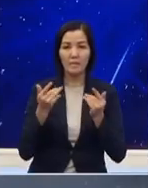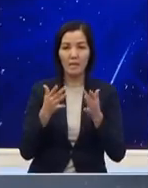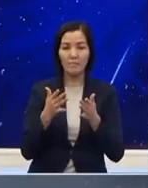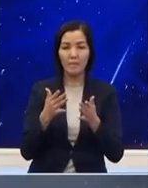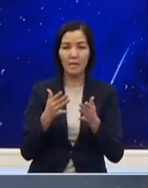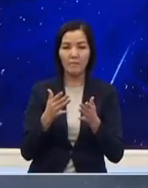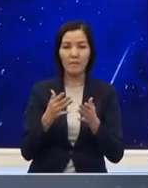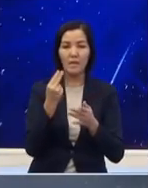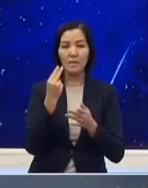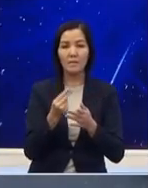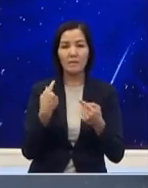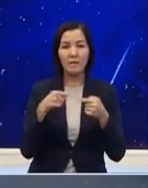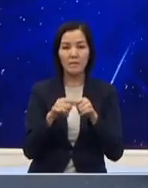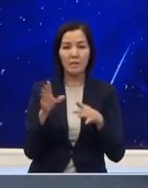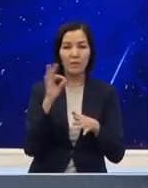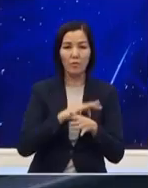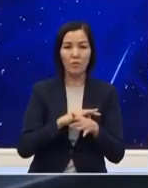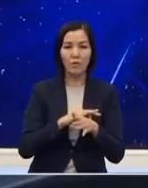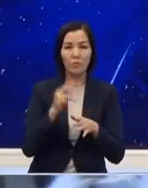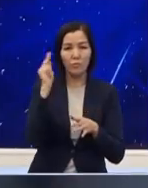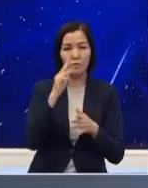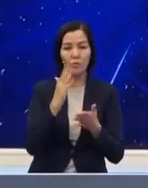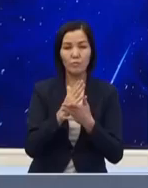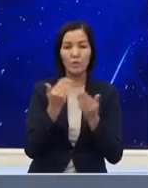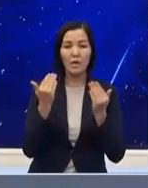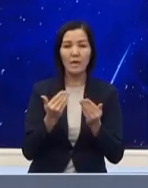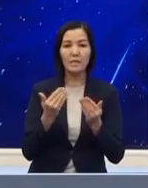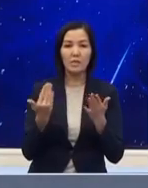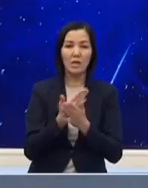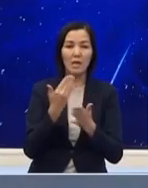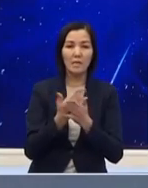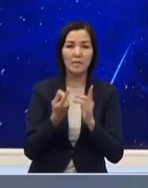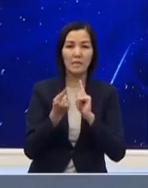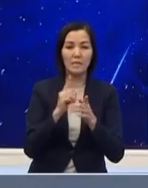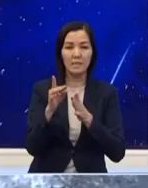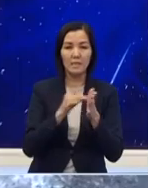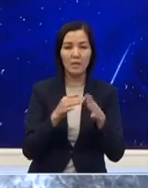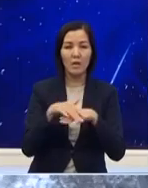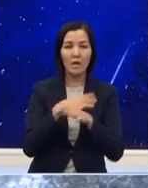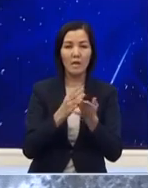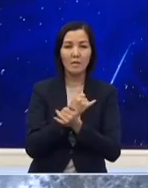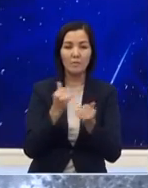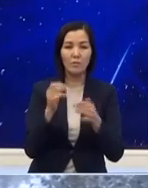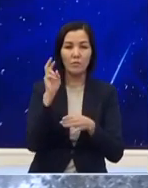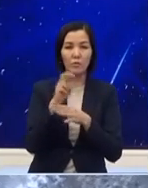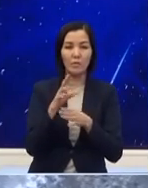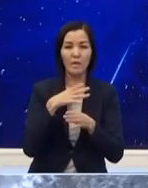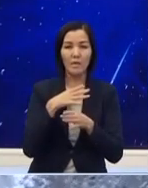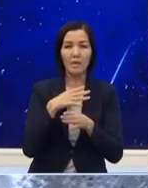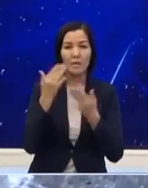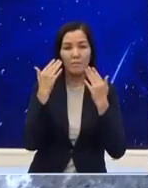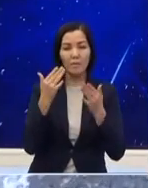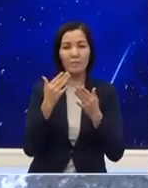сай цифрлы технологияларды қолдануды меңгеріп жүр. Соңғы өзгерістерді ести сала бірден халыққа қызмет көрсету орталығына тартады.